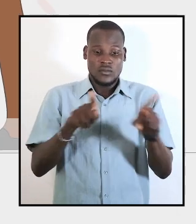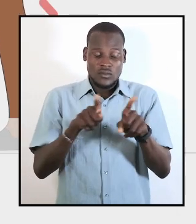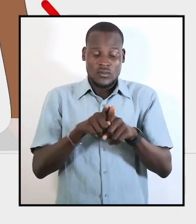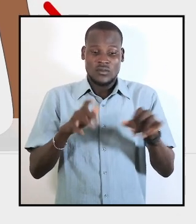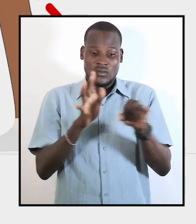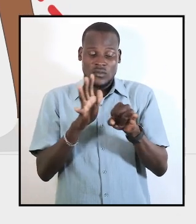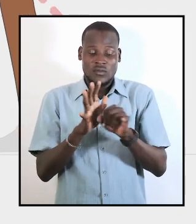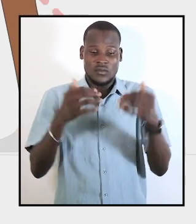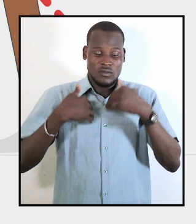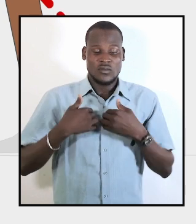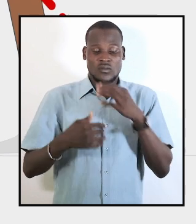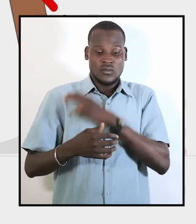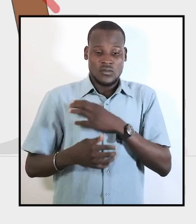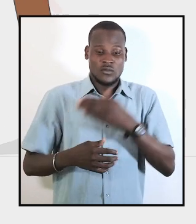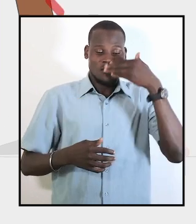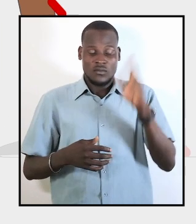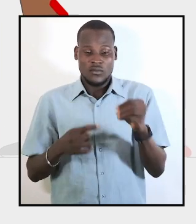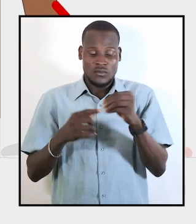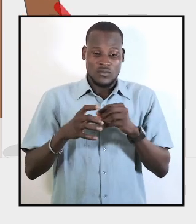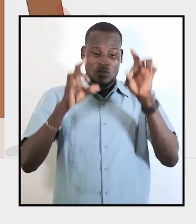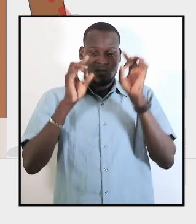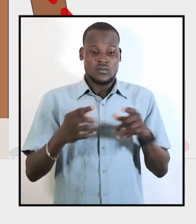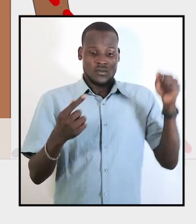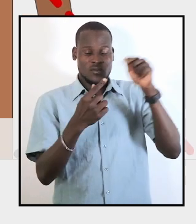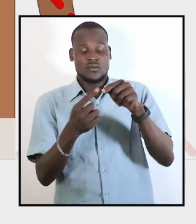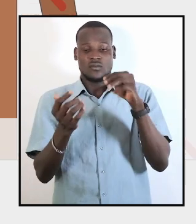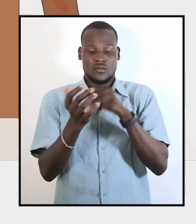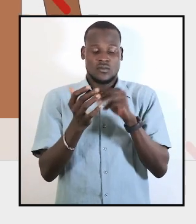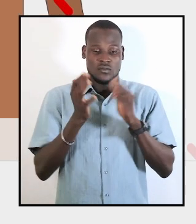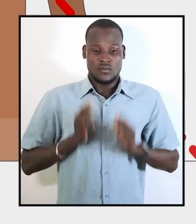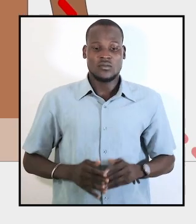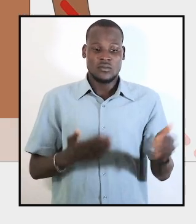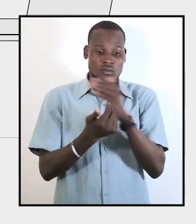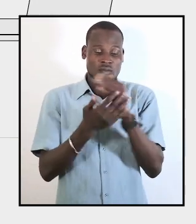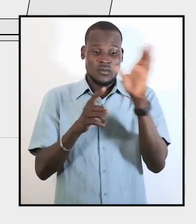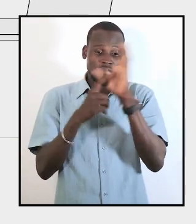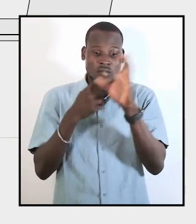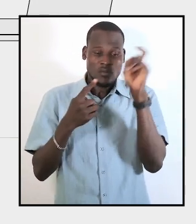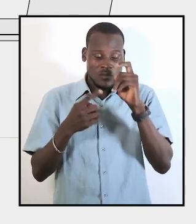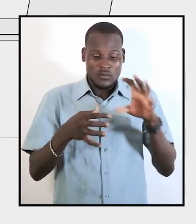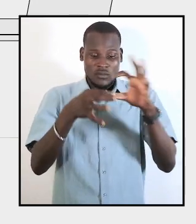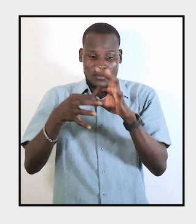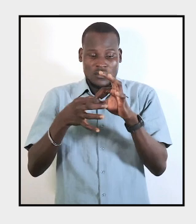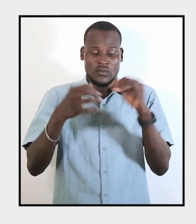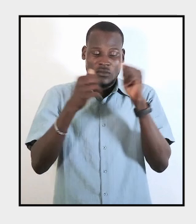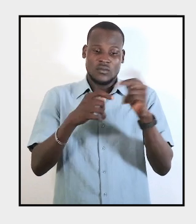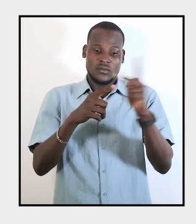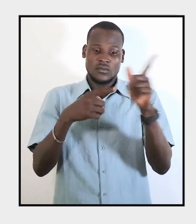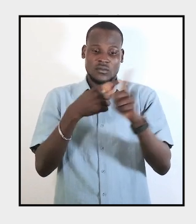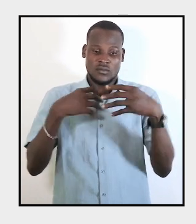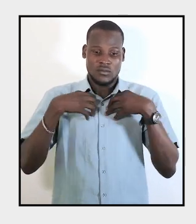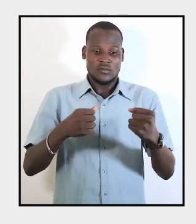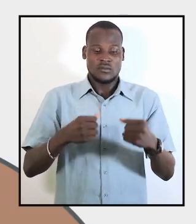aucun cas adopter des comportements de dédain et de mépris à leur égard. En tout état de cause, il doit coopérer avec les professionnels